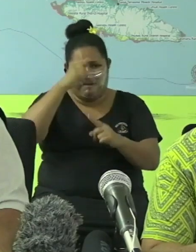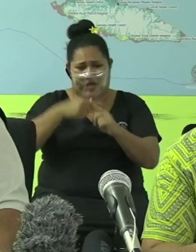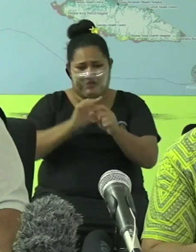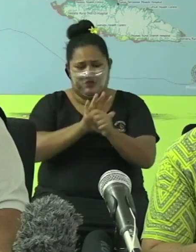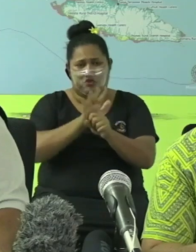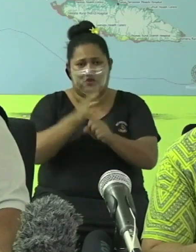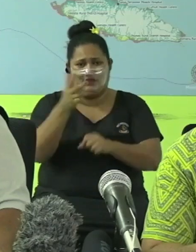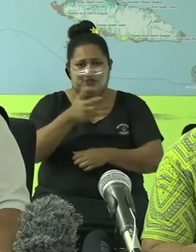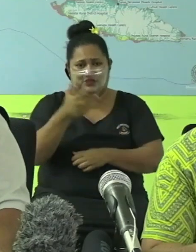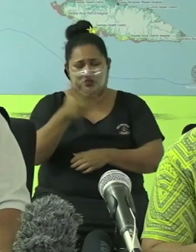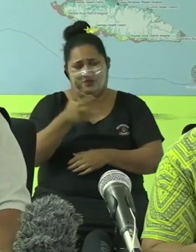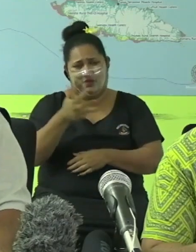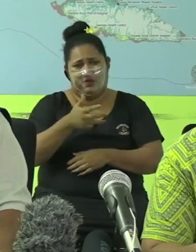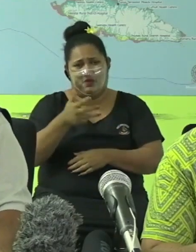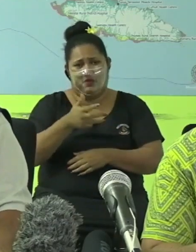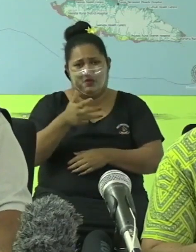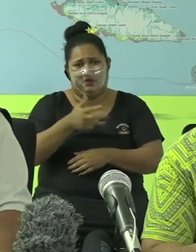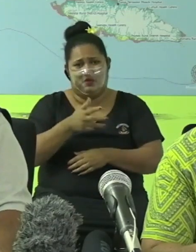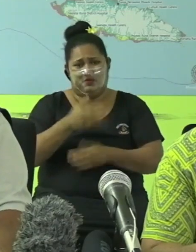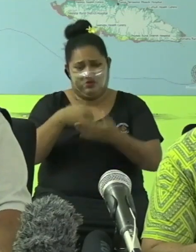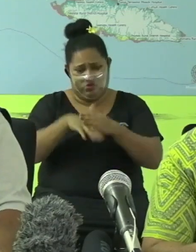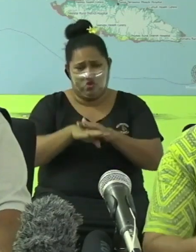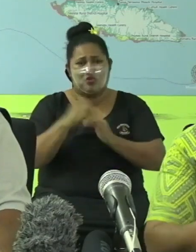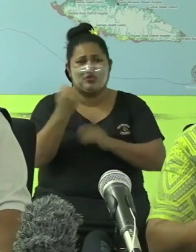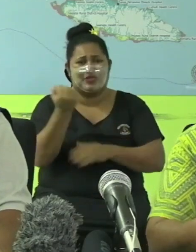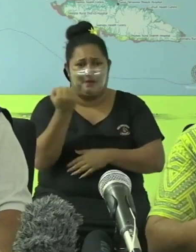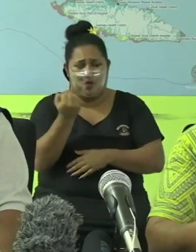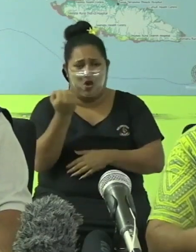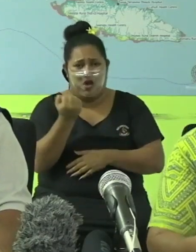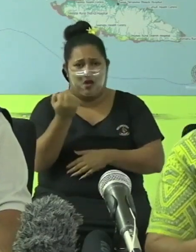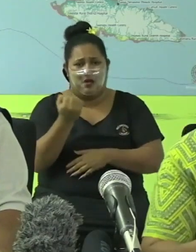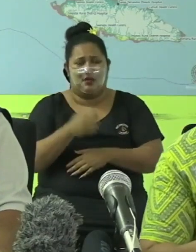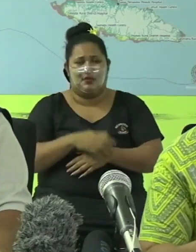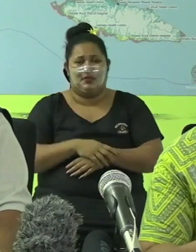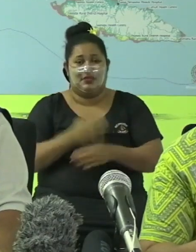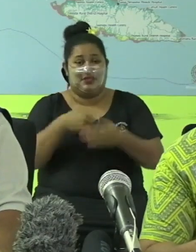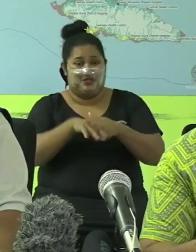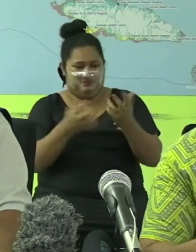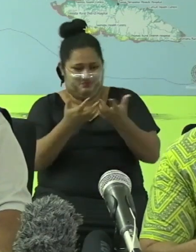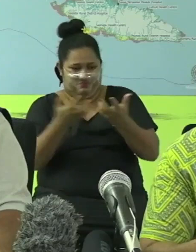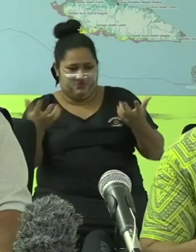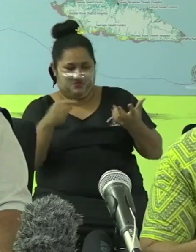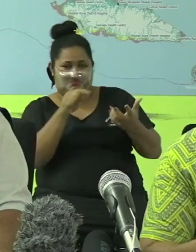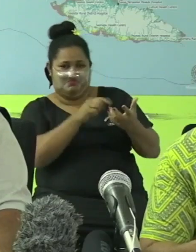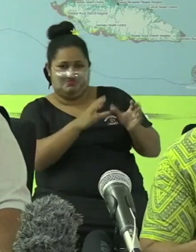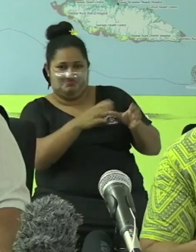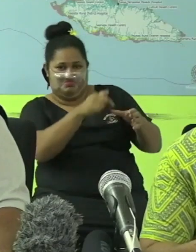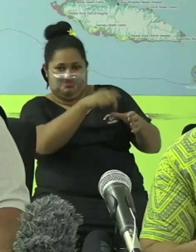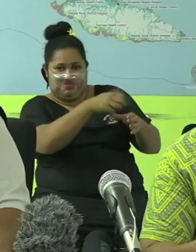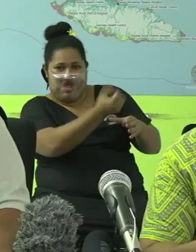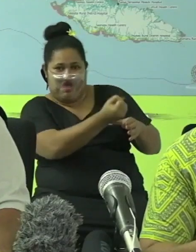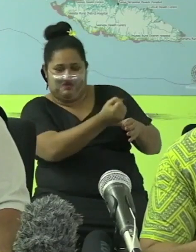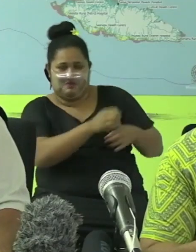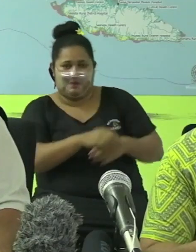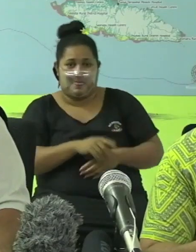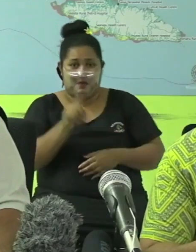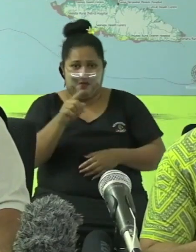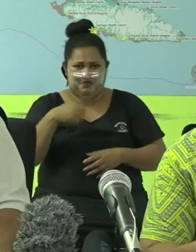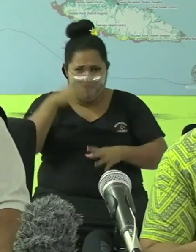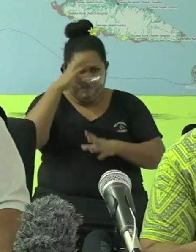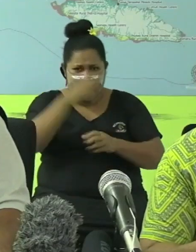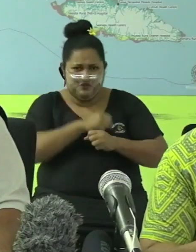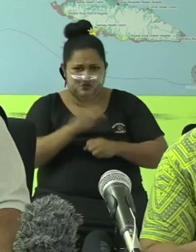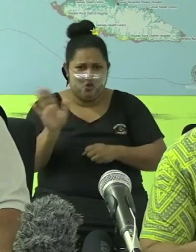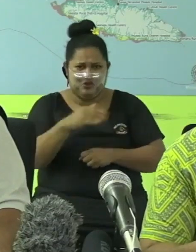I siama lenei o loo I tonu o tātou nofoanga whaanofoisea aiai le taofi le whaafonga mai siu